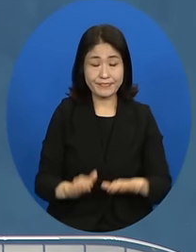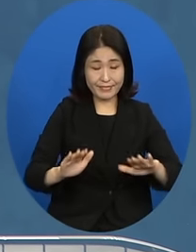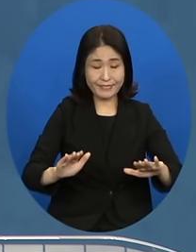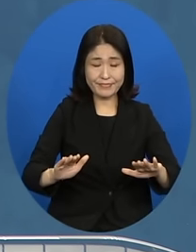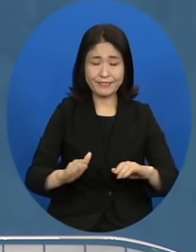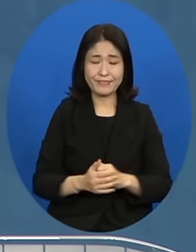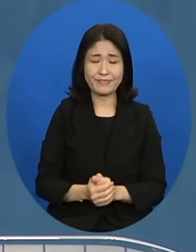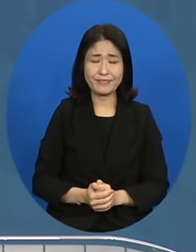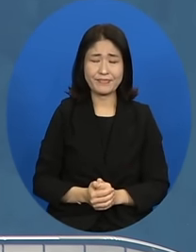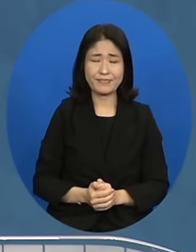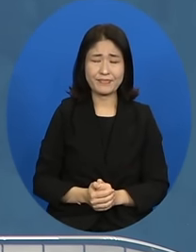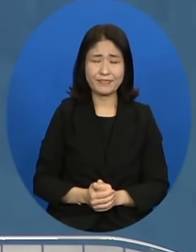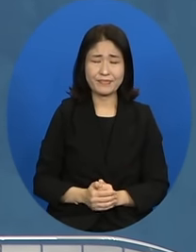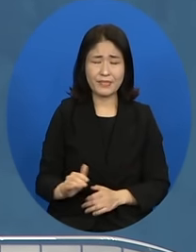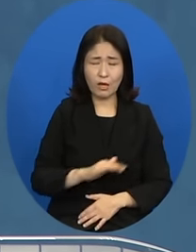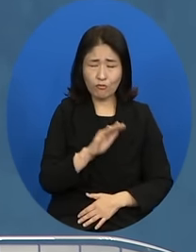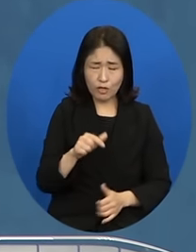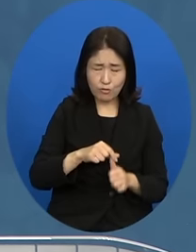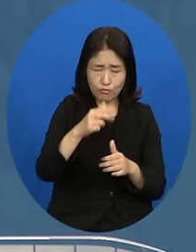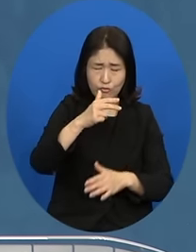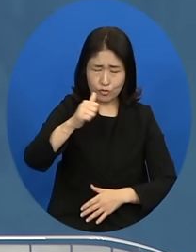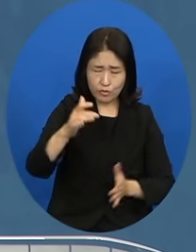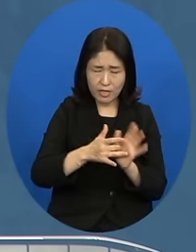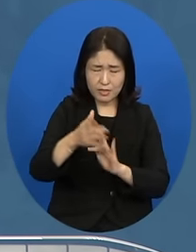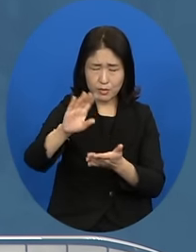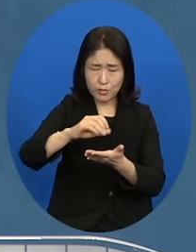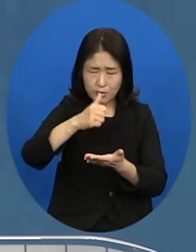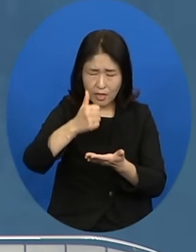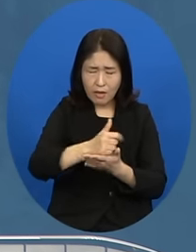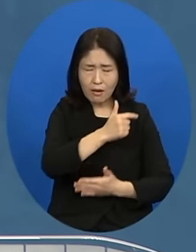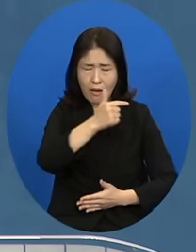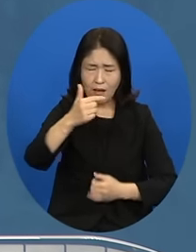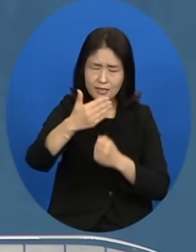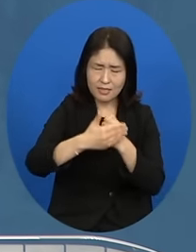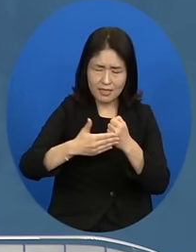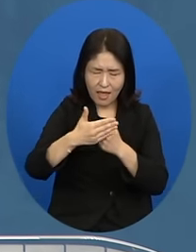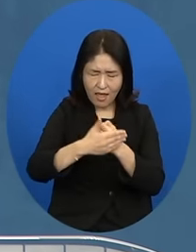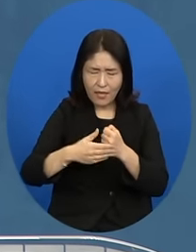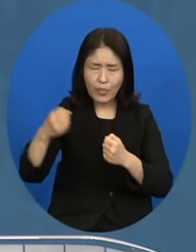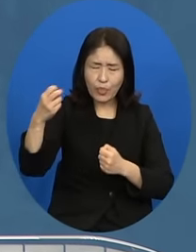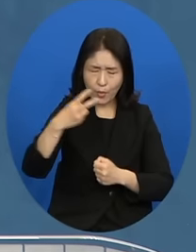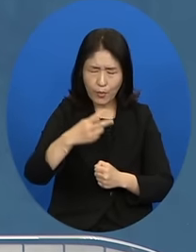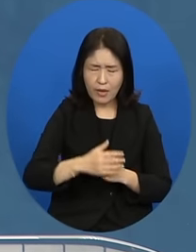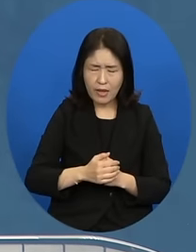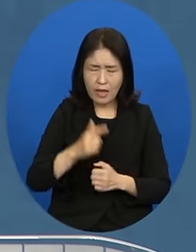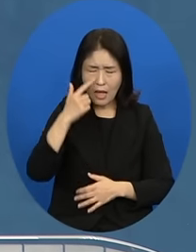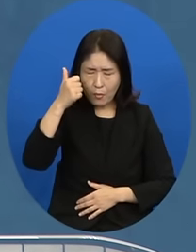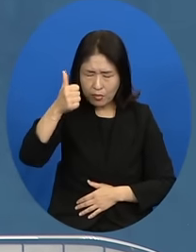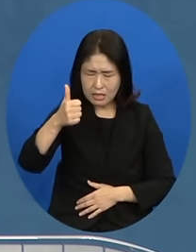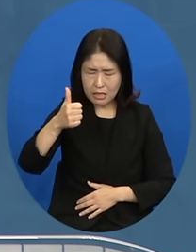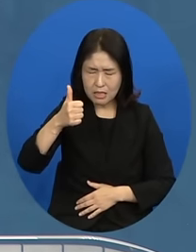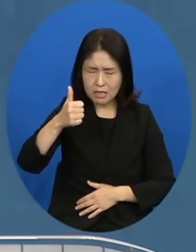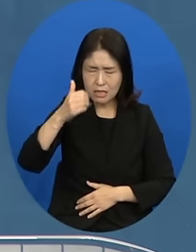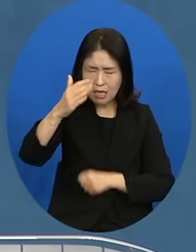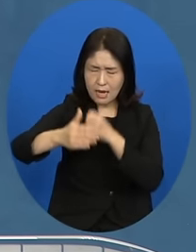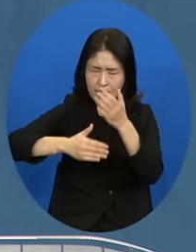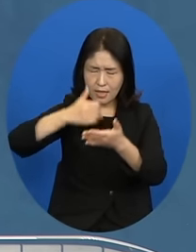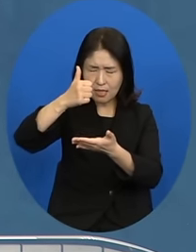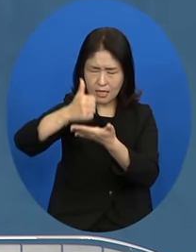지금은 우리 구주 예수 그리스도의 크신 은혜와 아버지